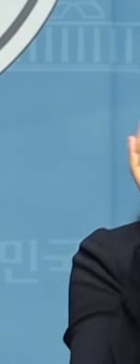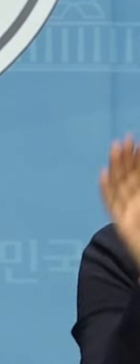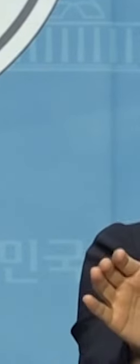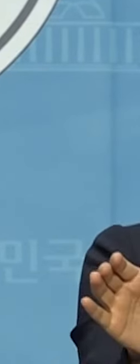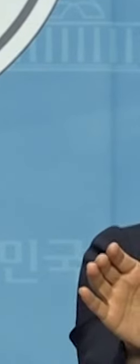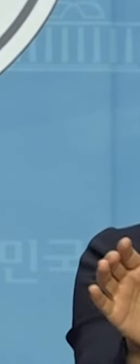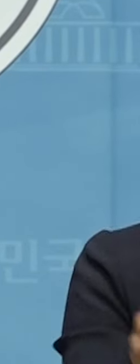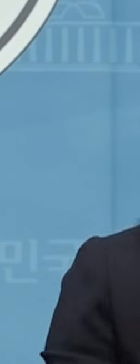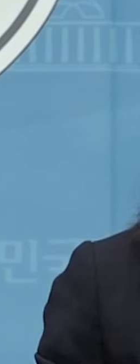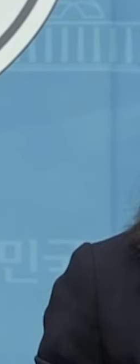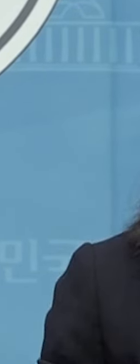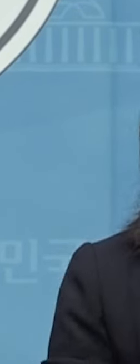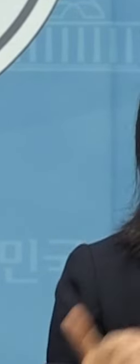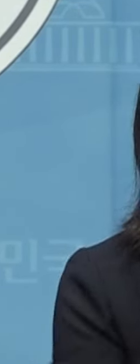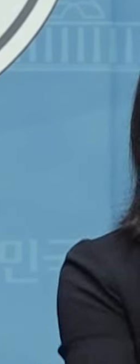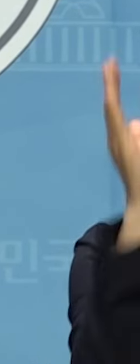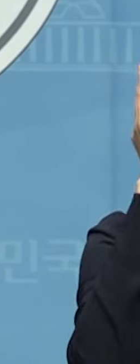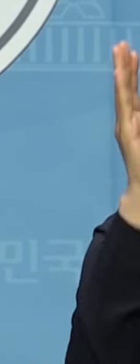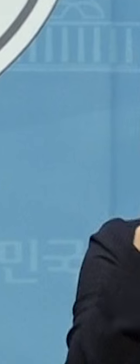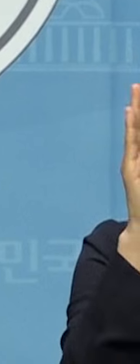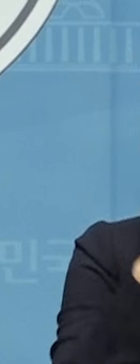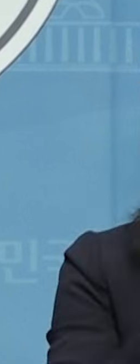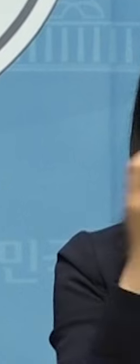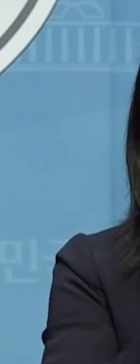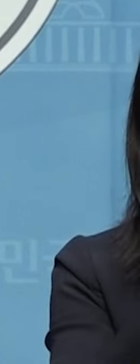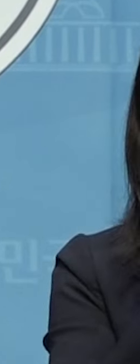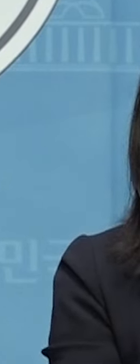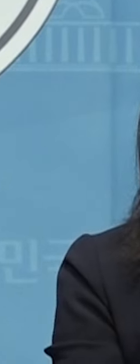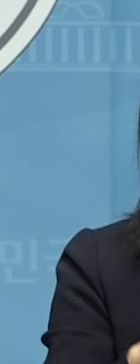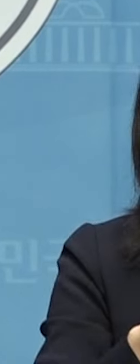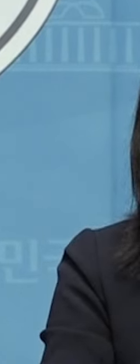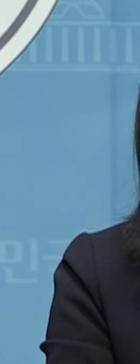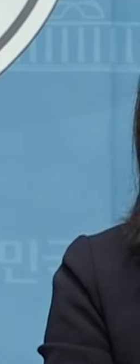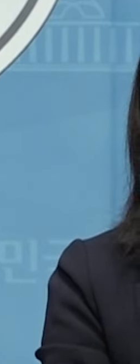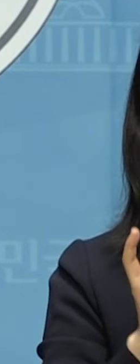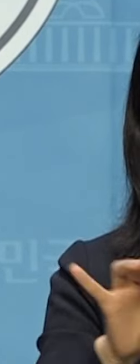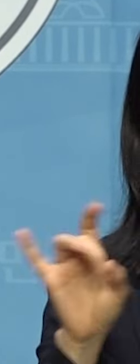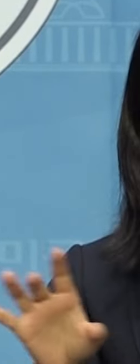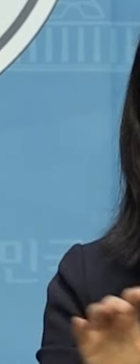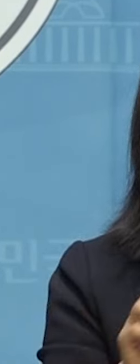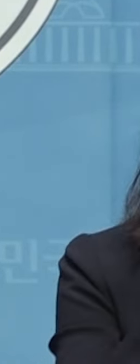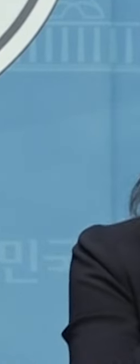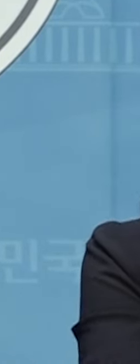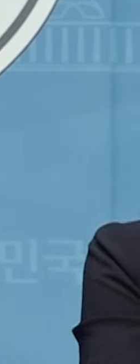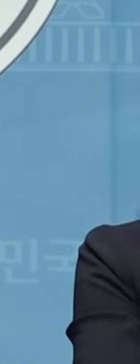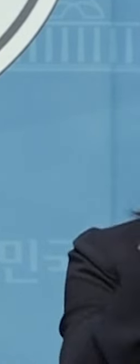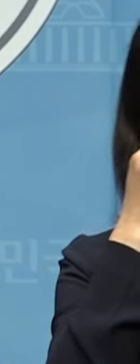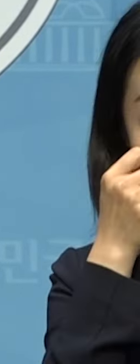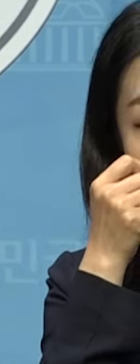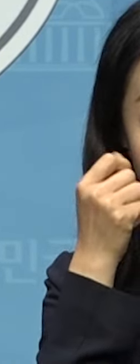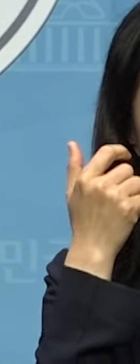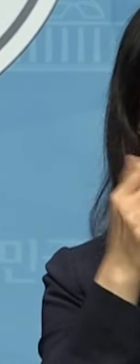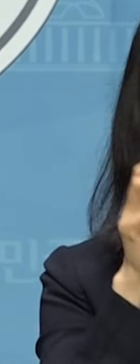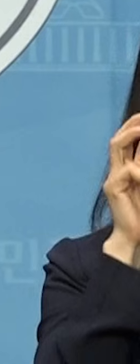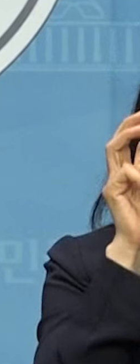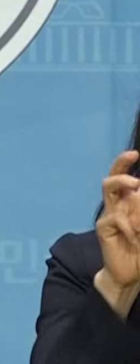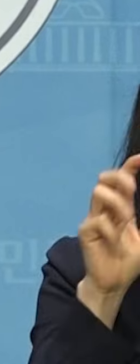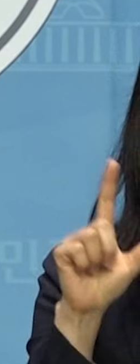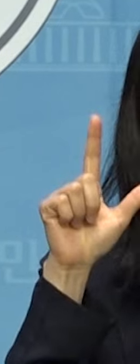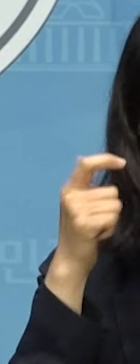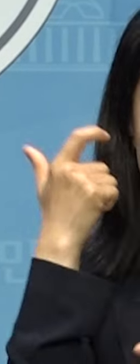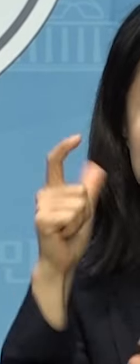부여 대국민 브리핑을 수사 개시일로부터 각각 30일과 60일이 되는 날에 실시할 수